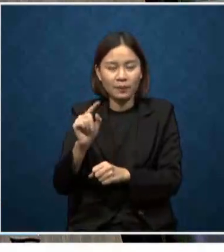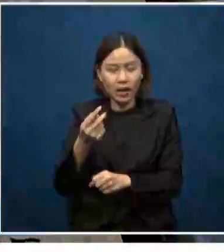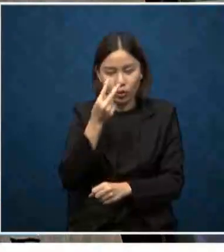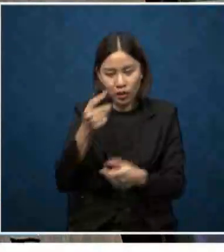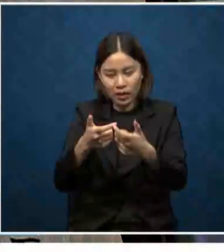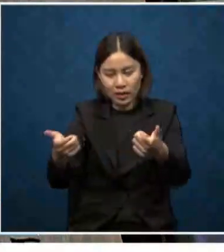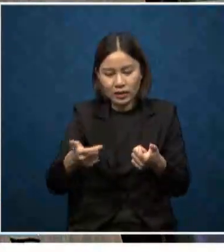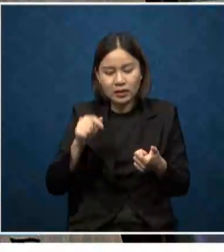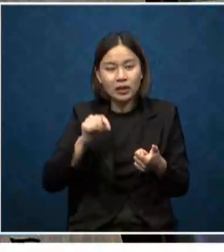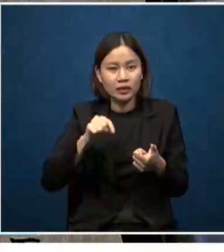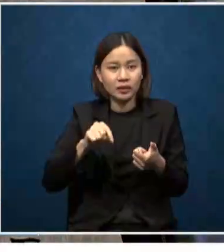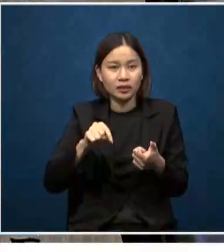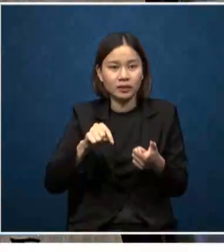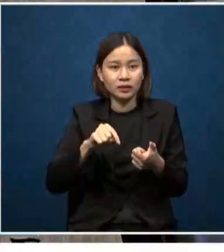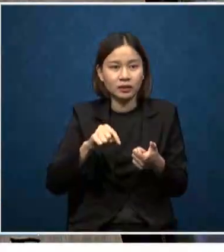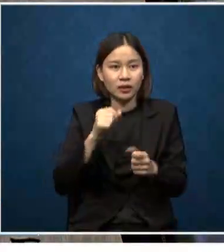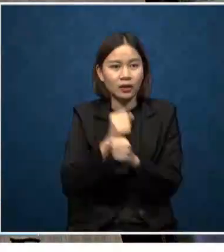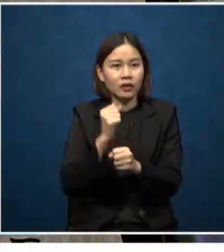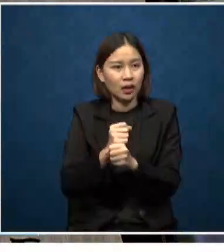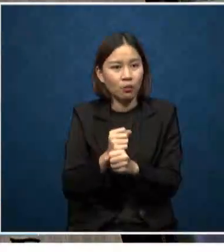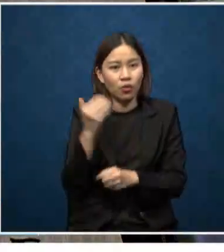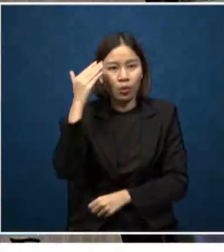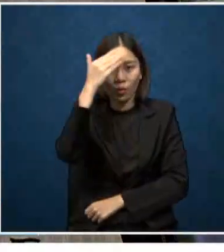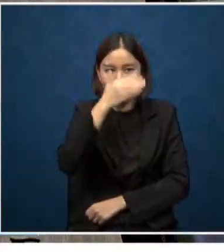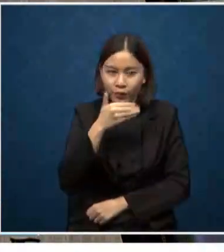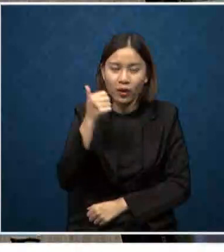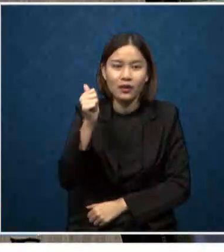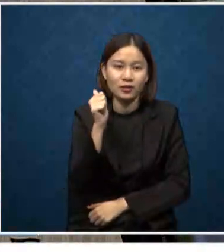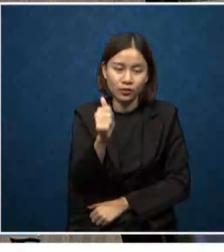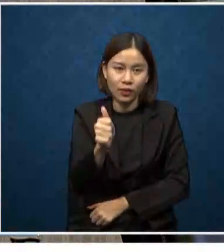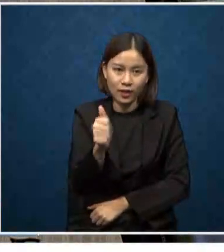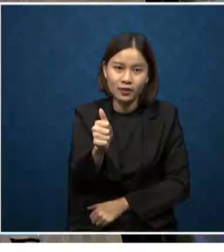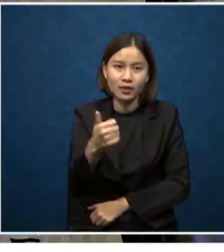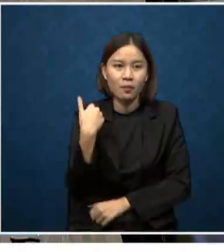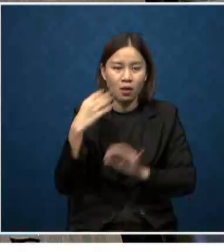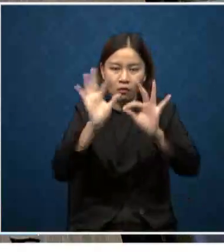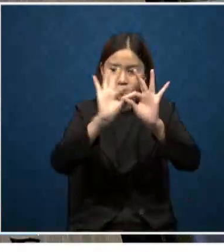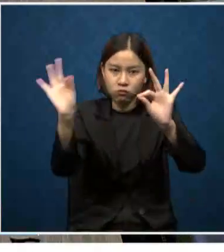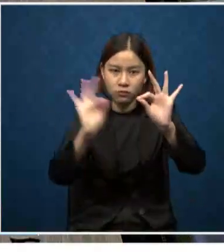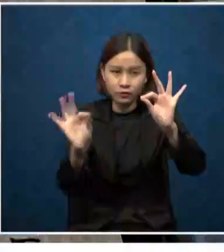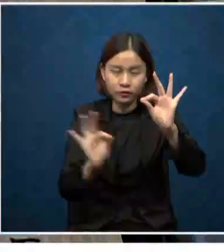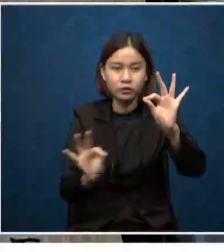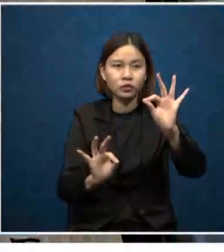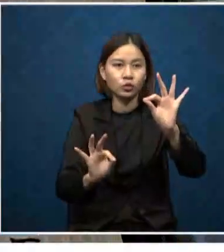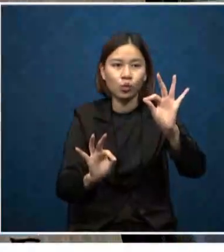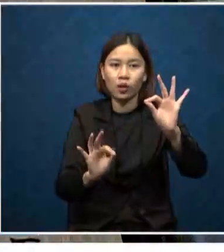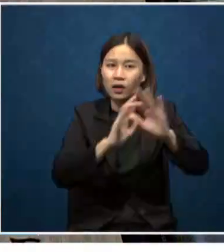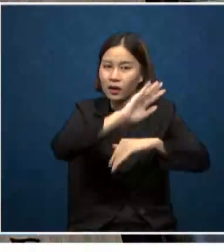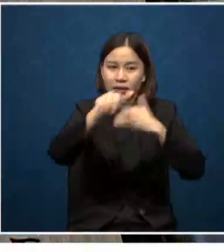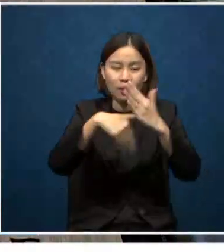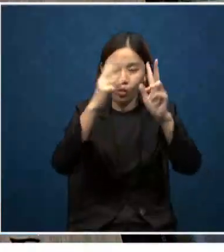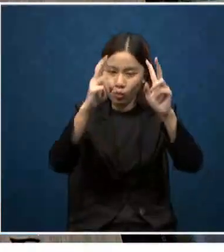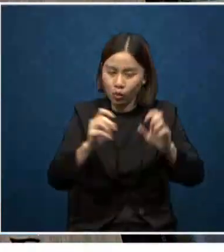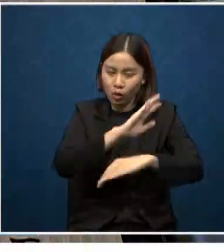เอกสารชุดนี้ของท่านซึ่งทำมาได้อย่างงดงามแลอย่างดีอัดแน่นไปด้วยเนื้อหาและเกือบทุกเรื่องที่ท่านทำเอา